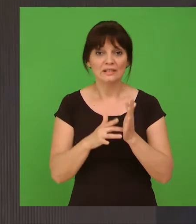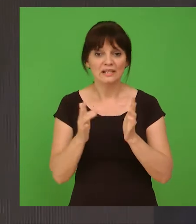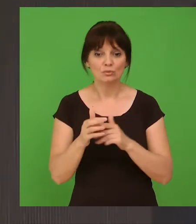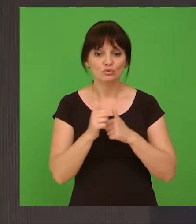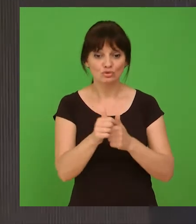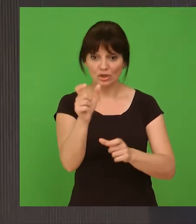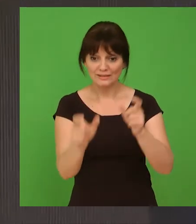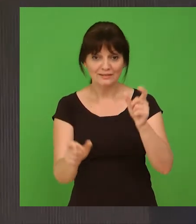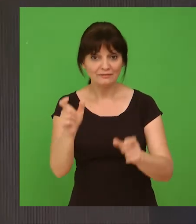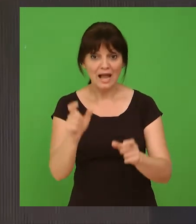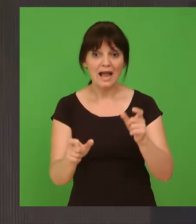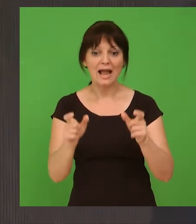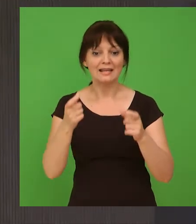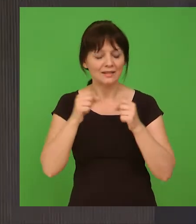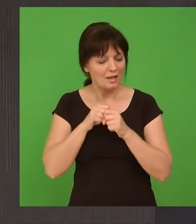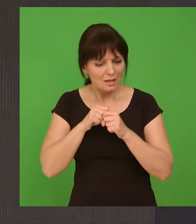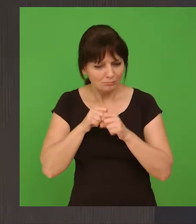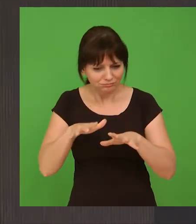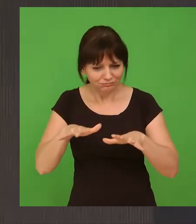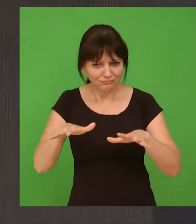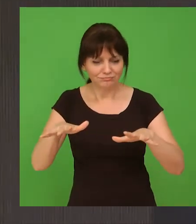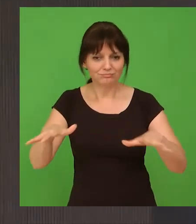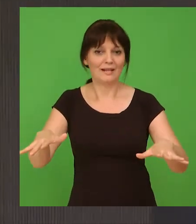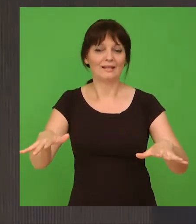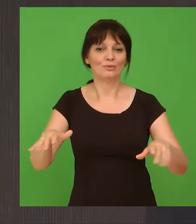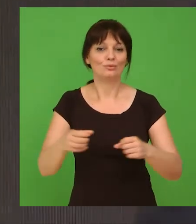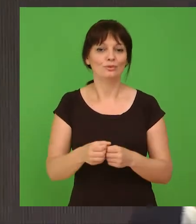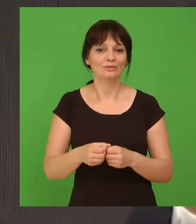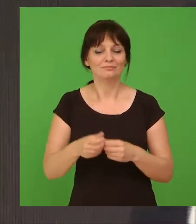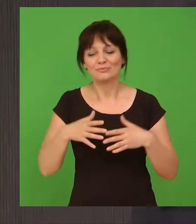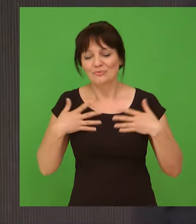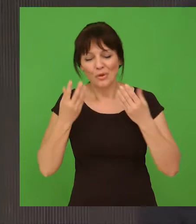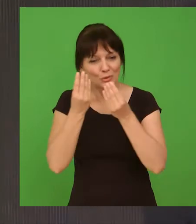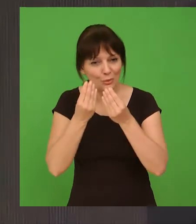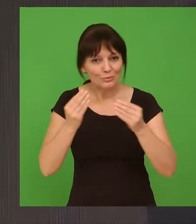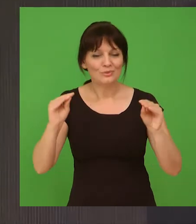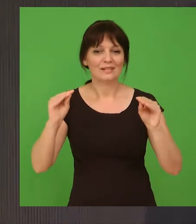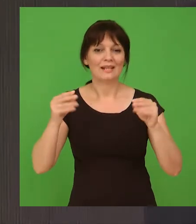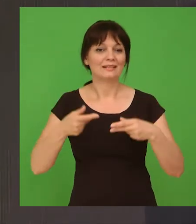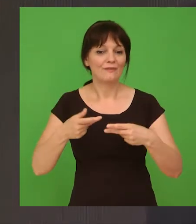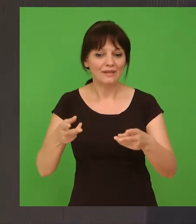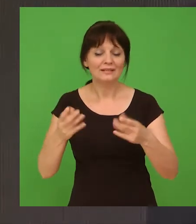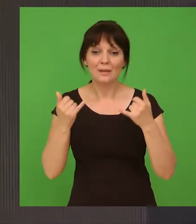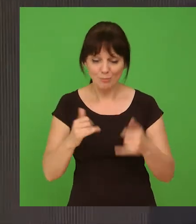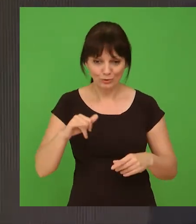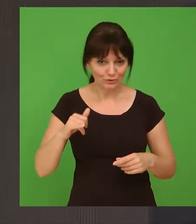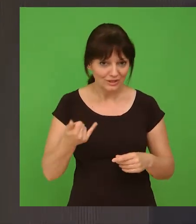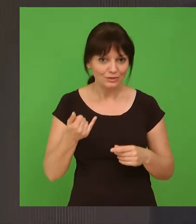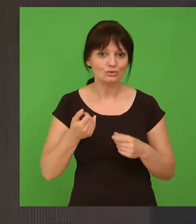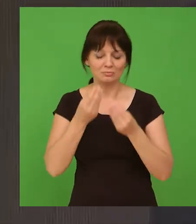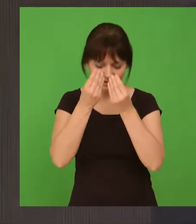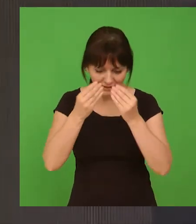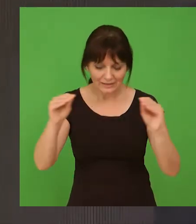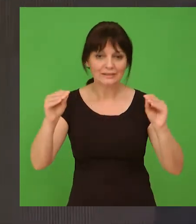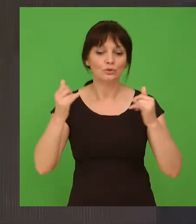tanítványai minden irányba elindultak Izraelből, hogy vigyék az örömhírt, amit hirdetünk mind a mai